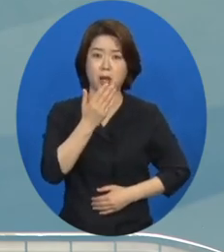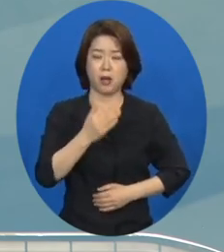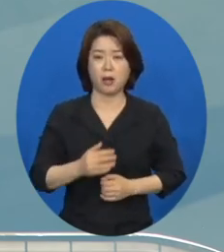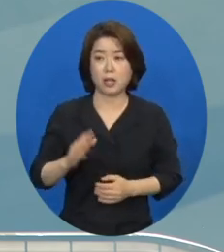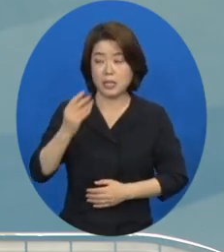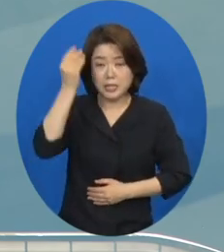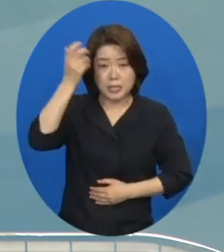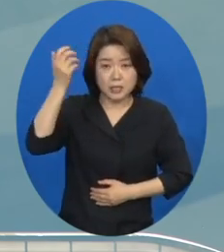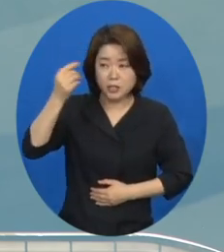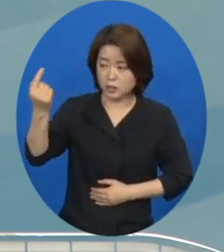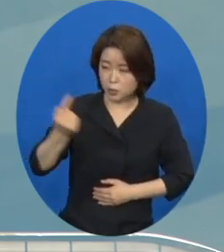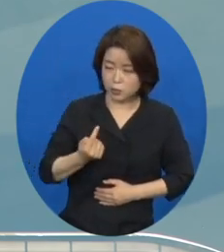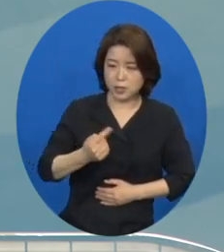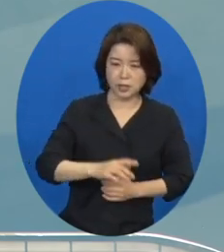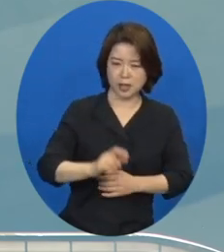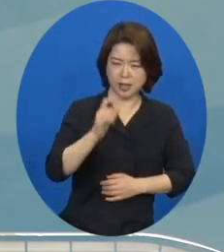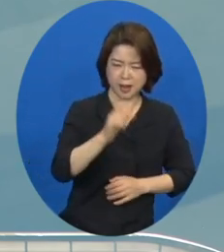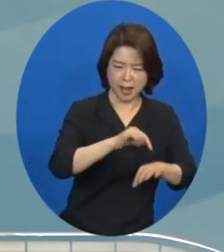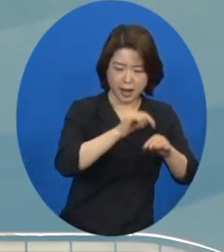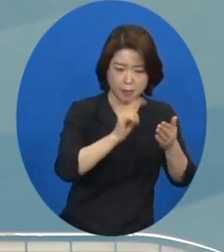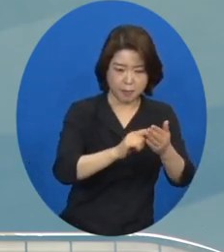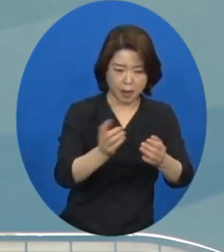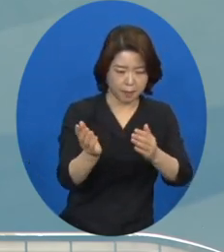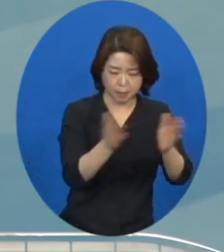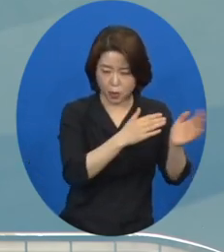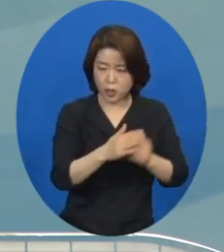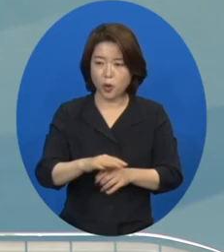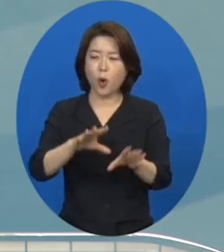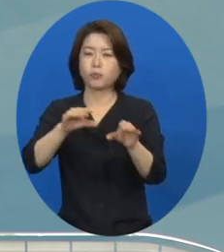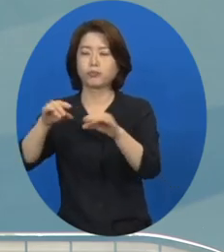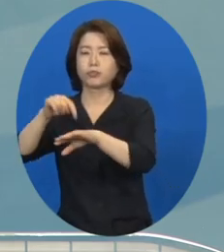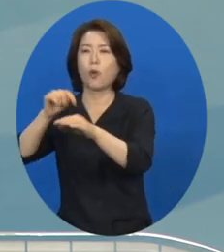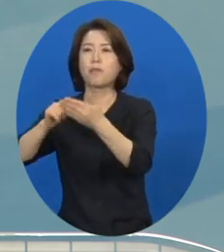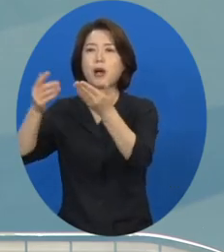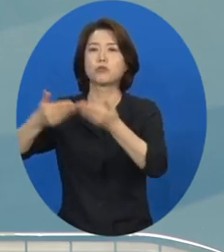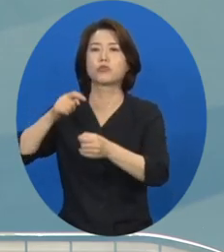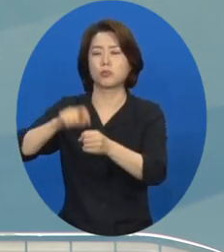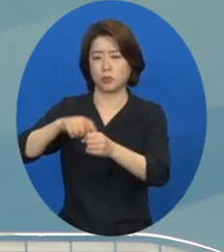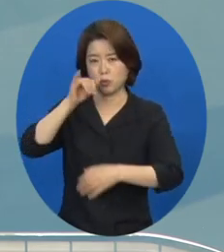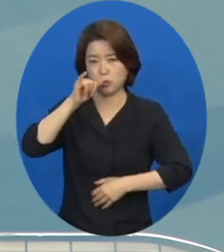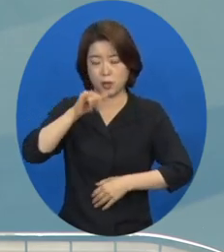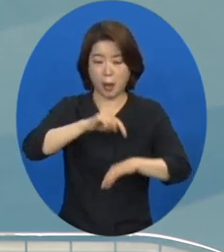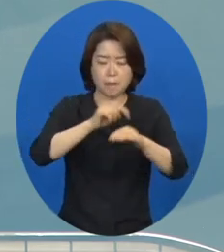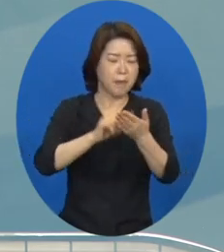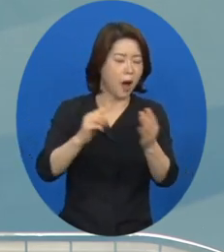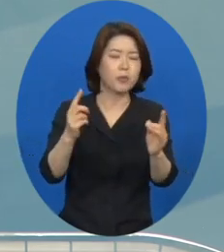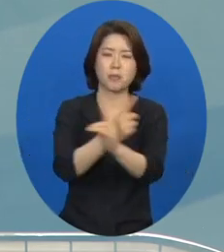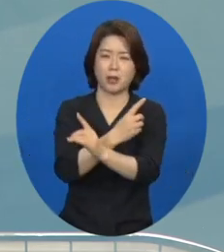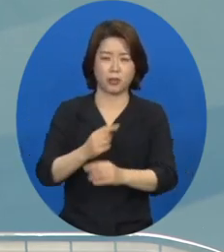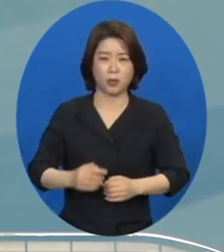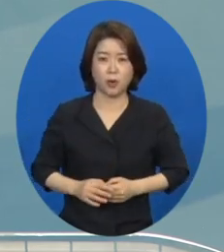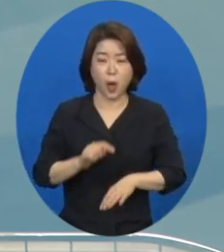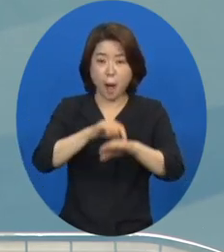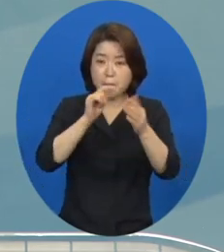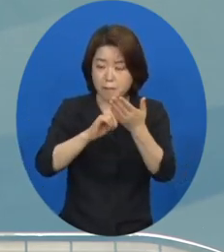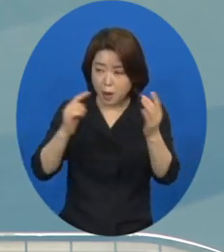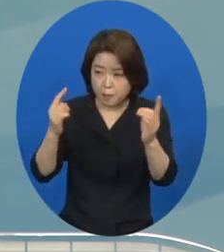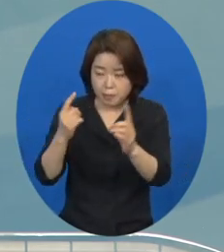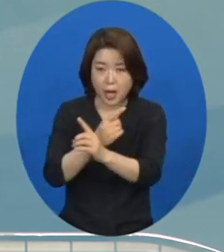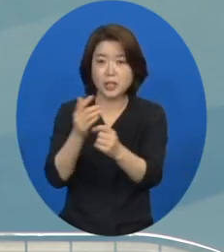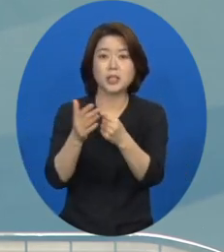성령이 오신 것은 굳은 마음을 제하고 부드러운 마음을 주기 위해서라고 그랬어요. 마음이 바뀌는 거예요. 마음이